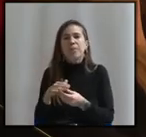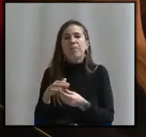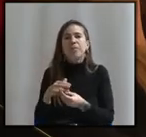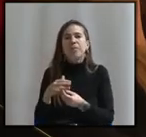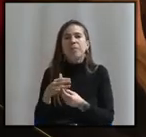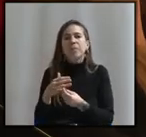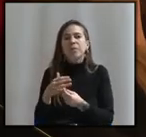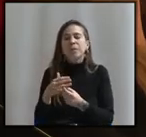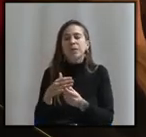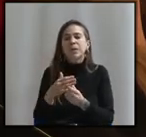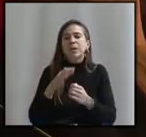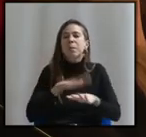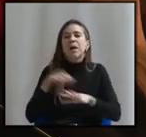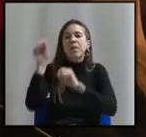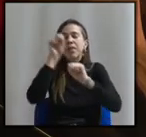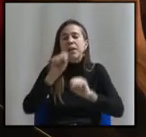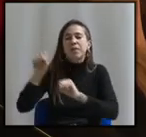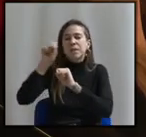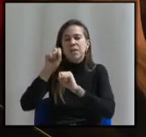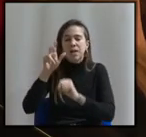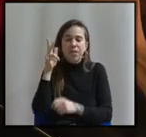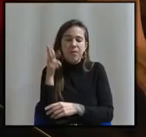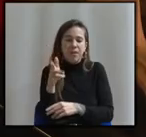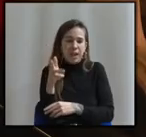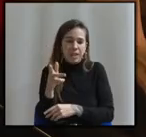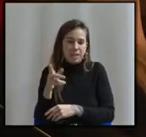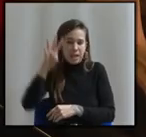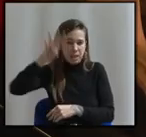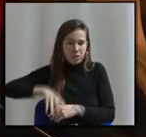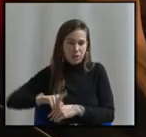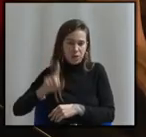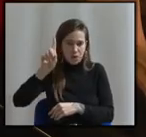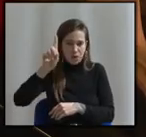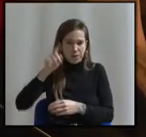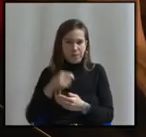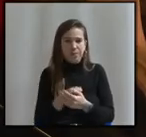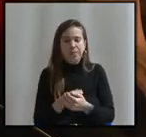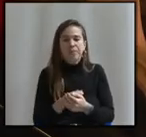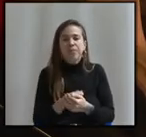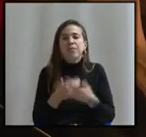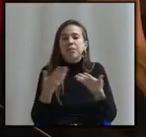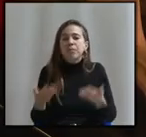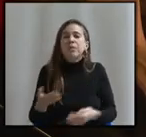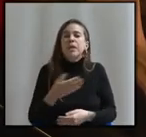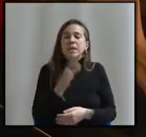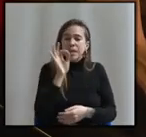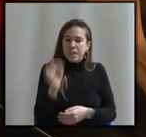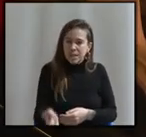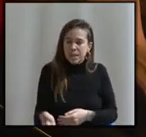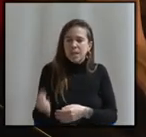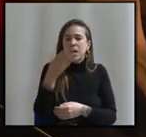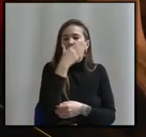drets lingüístics de la Catalunya Nord. Per tant, veuríem bé efectuar una donació econòmica puntual